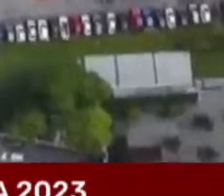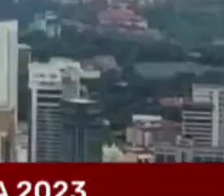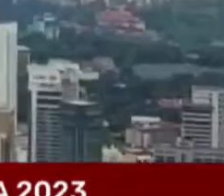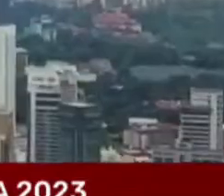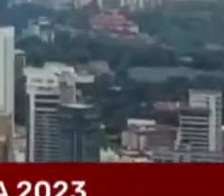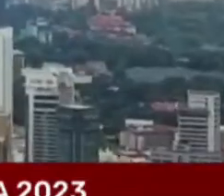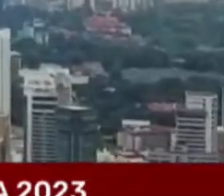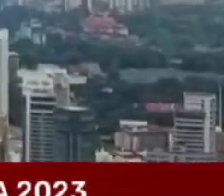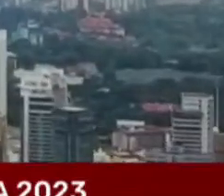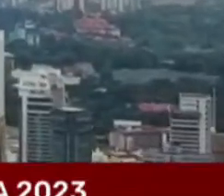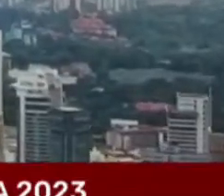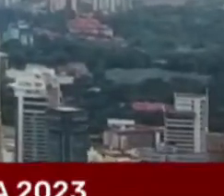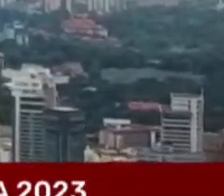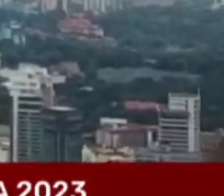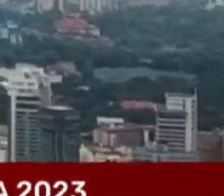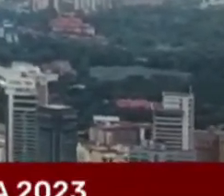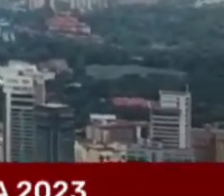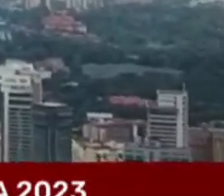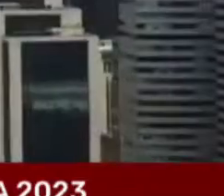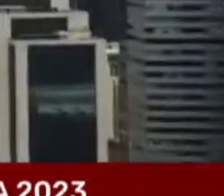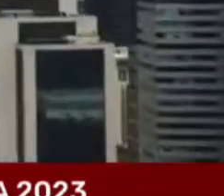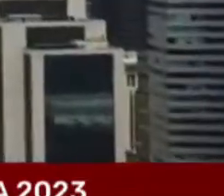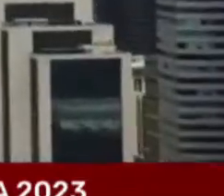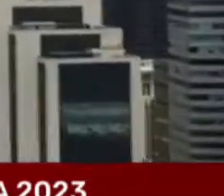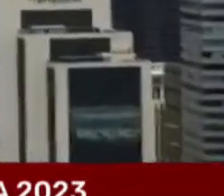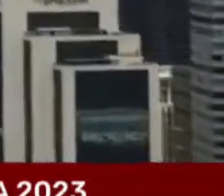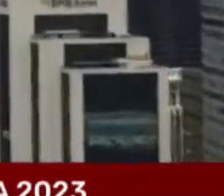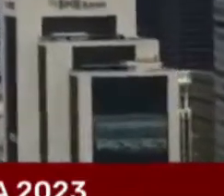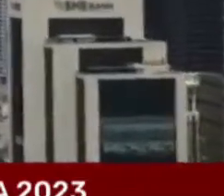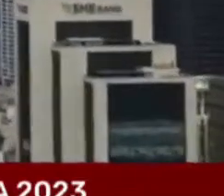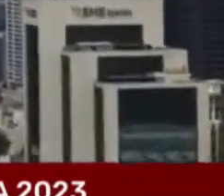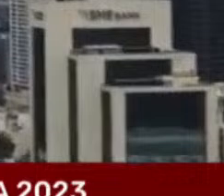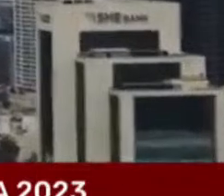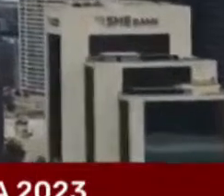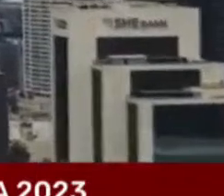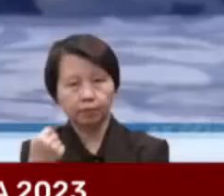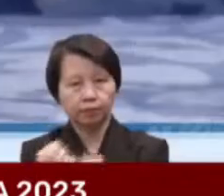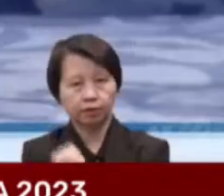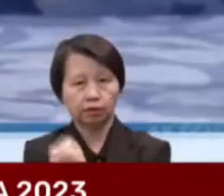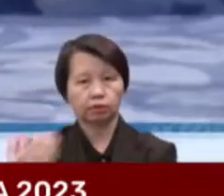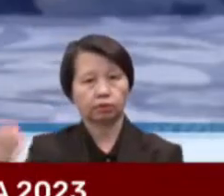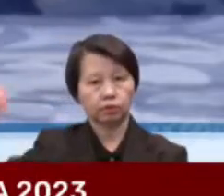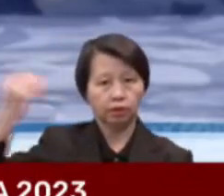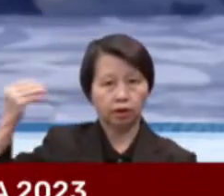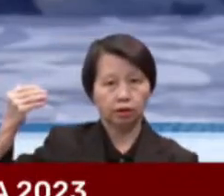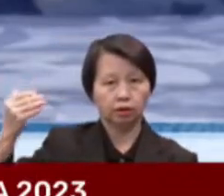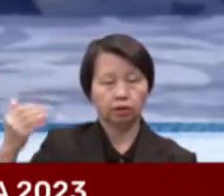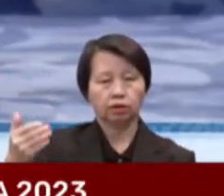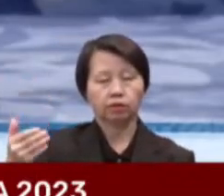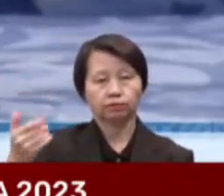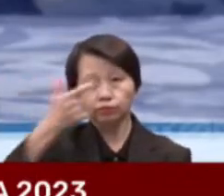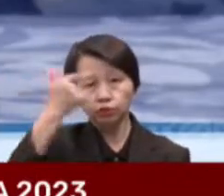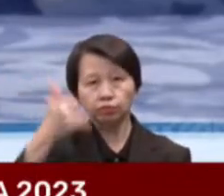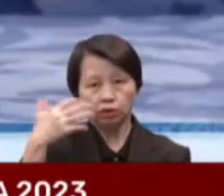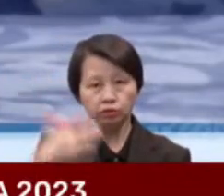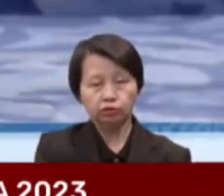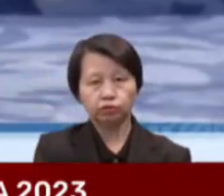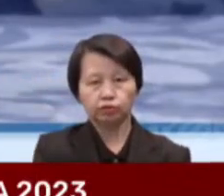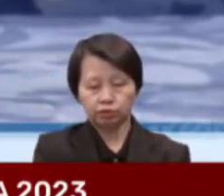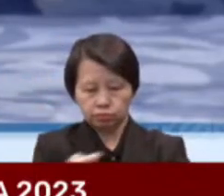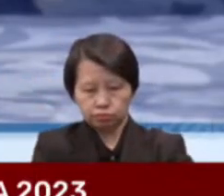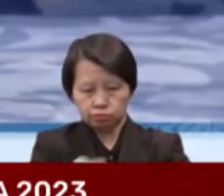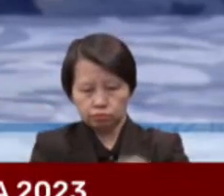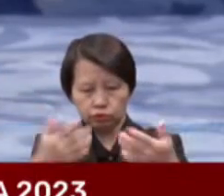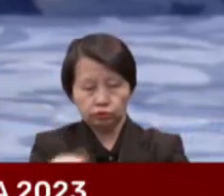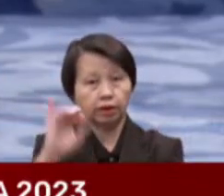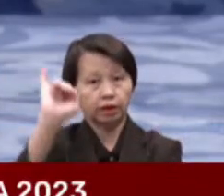menurun ketimbang suku keempat tahun lalu. Kerana beberapa langkah tata kelola yang